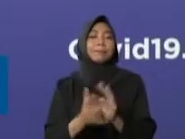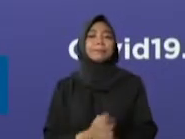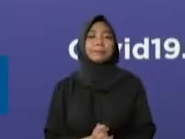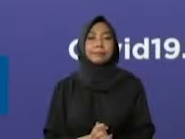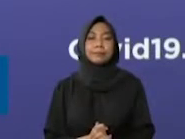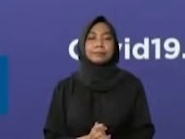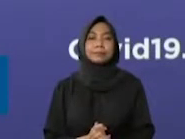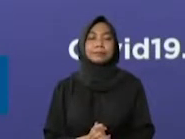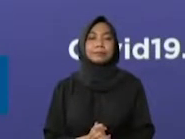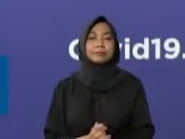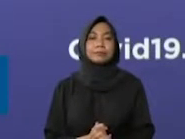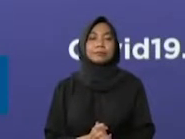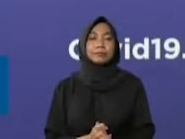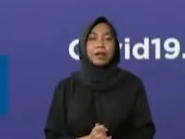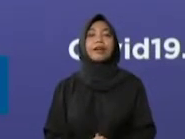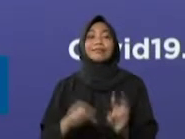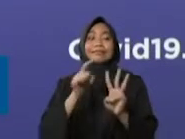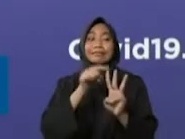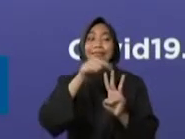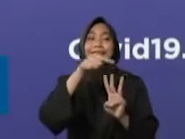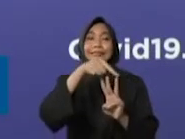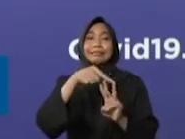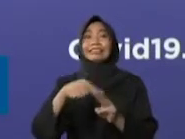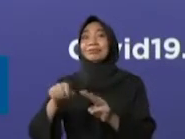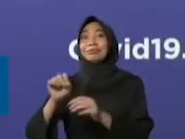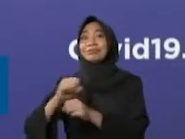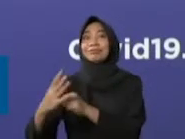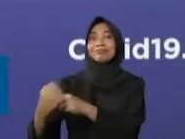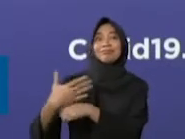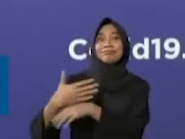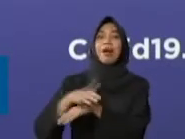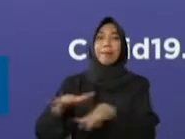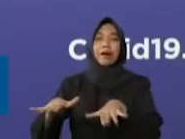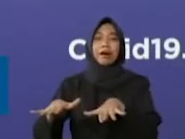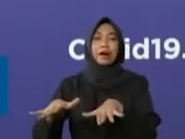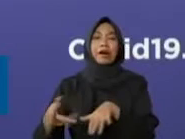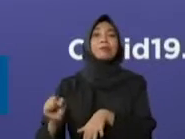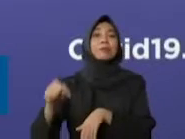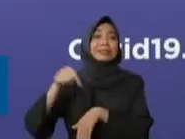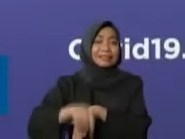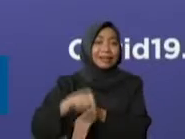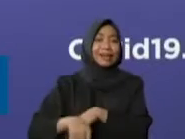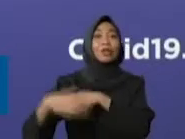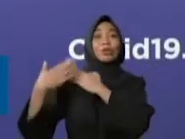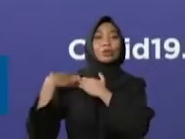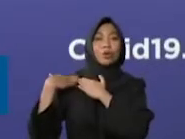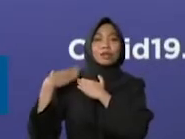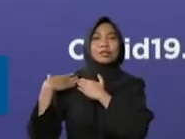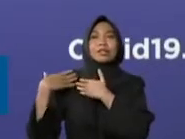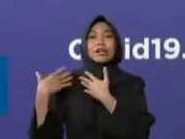cara seperti ini kita akan tetap aman karena tugas kita bersama sekarang adalah menjaga